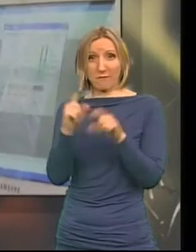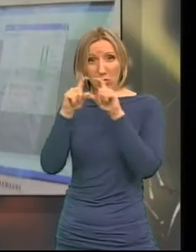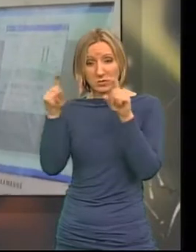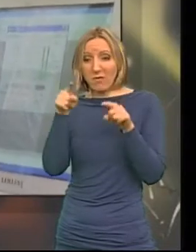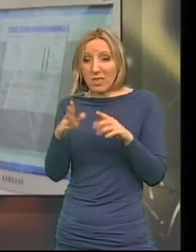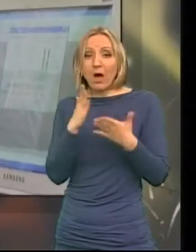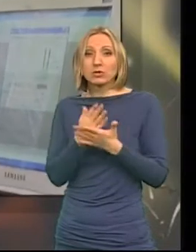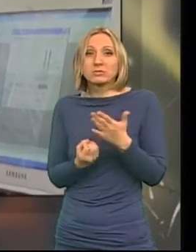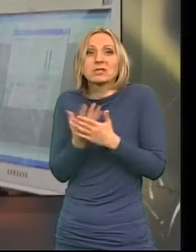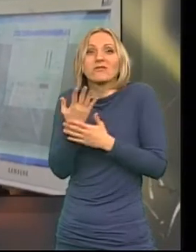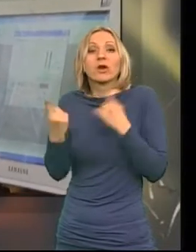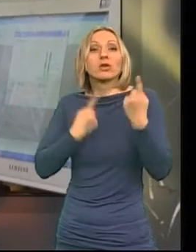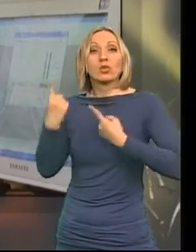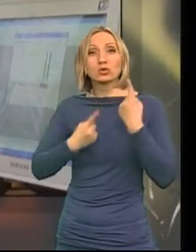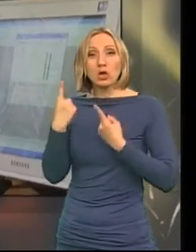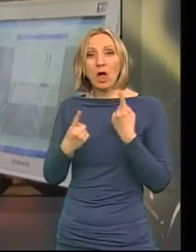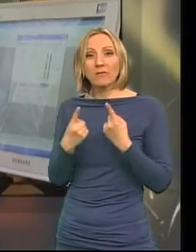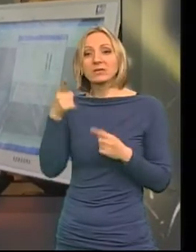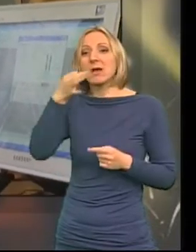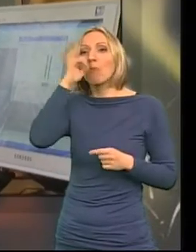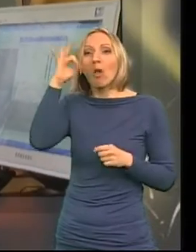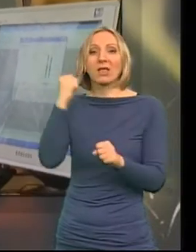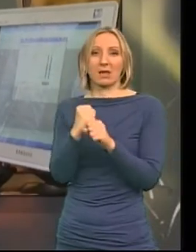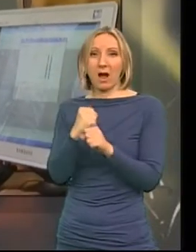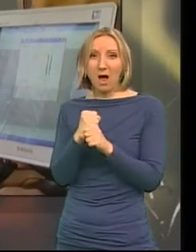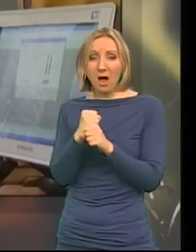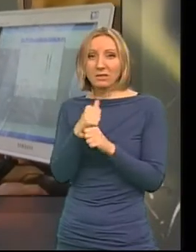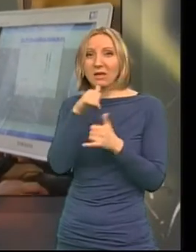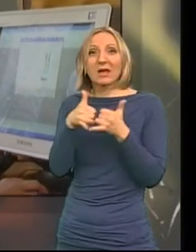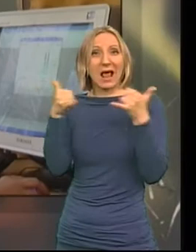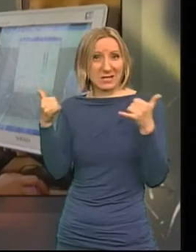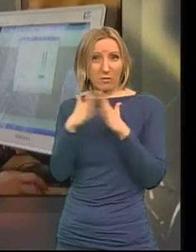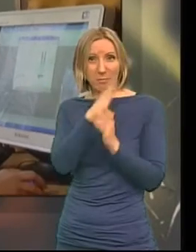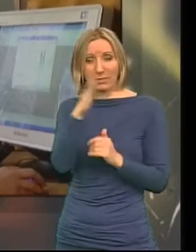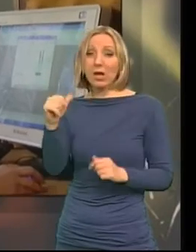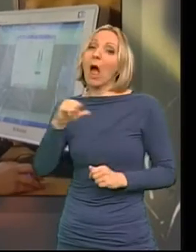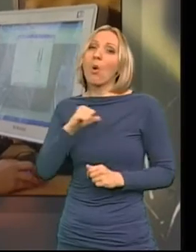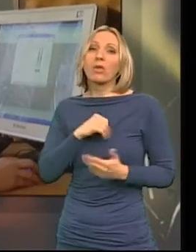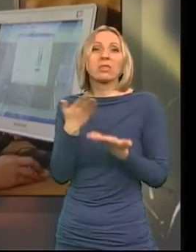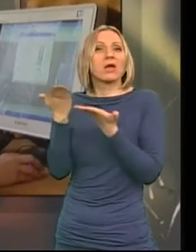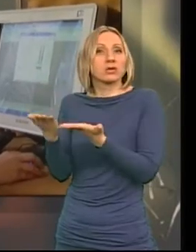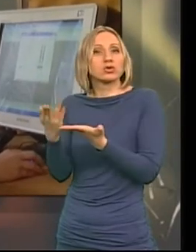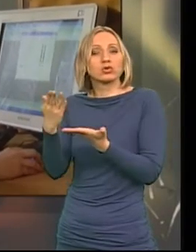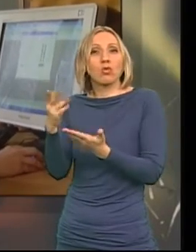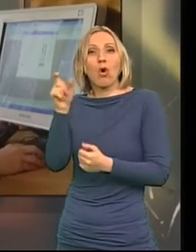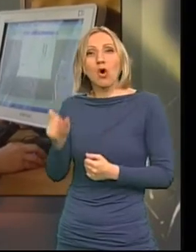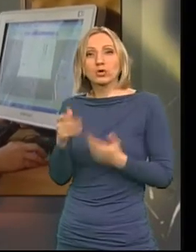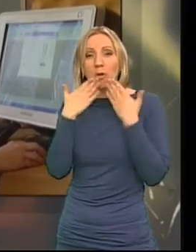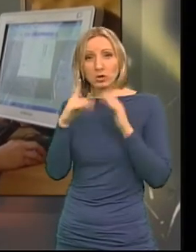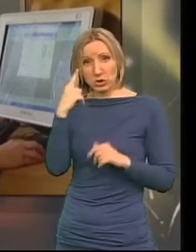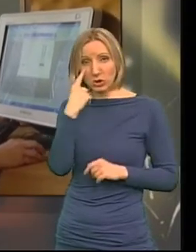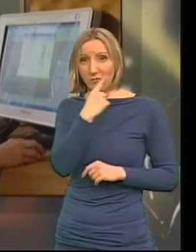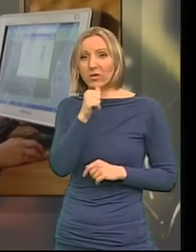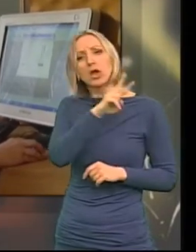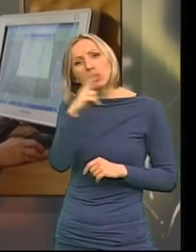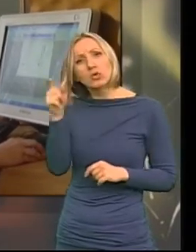način stvoriti uslovi za njen bolji rad i razvoj u interesu osoba oštećenog vida i